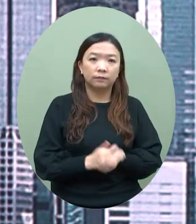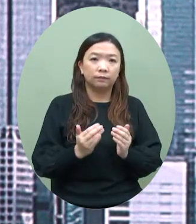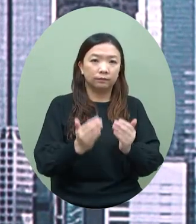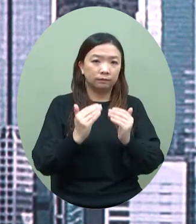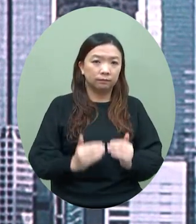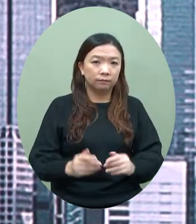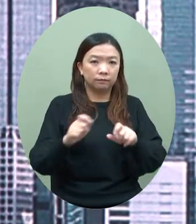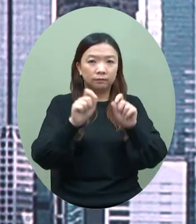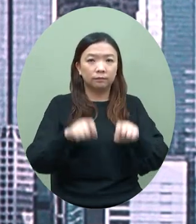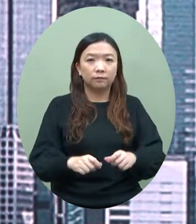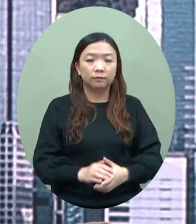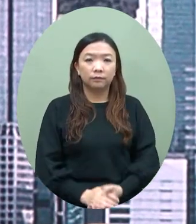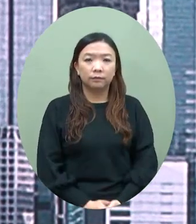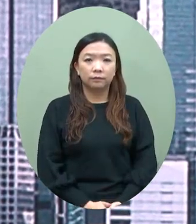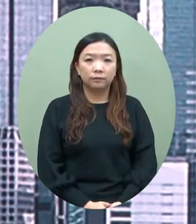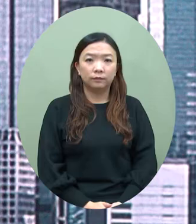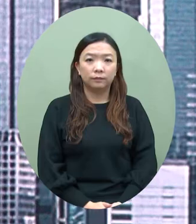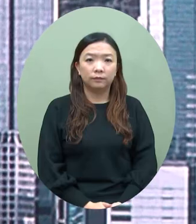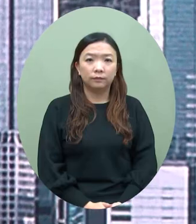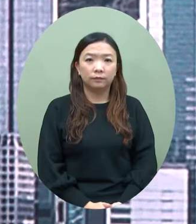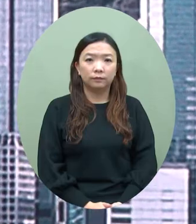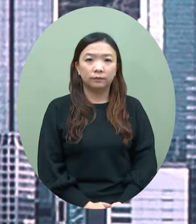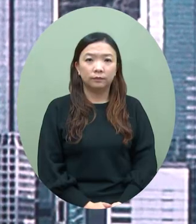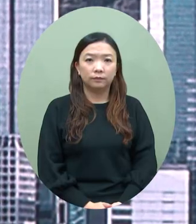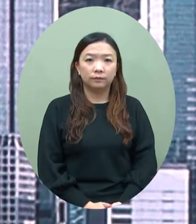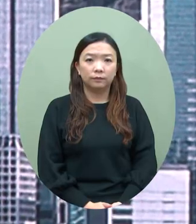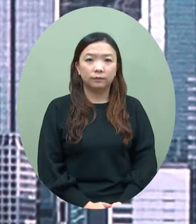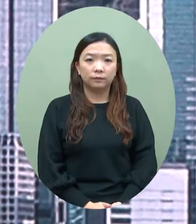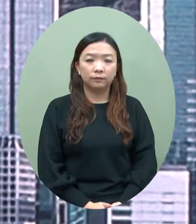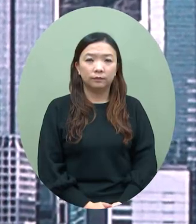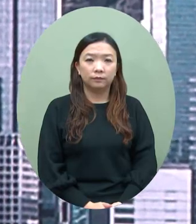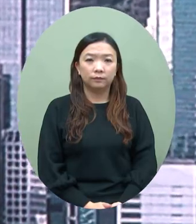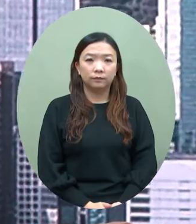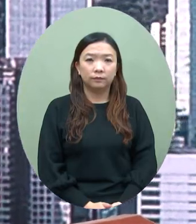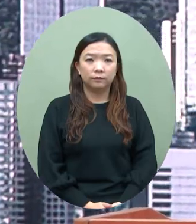一個提問呢， 這邊這位記者。